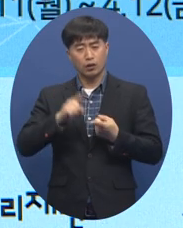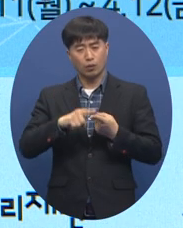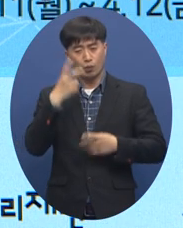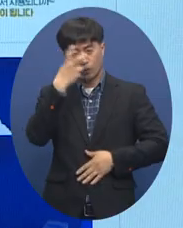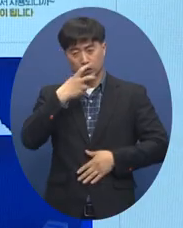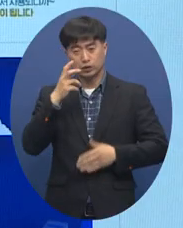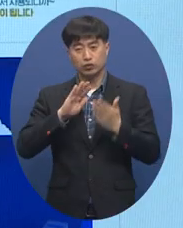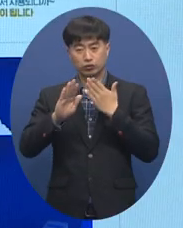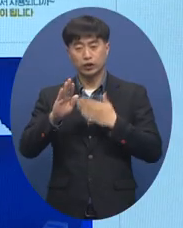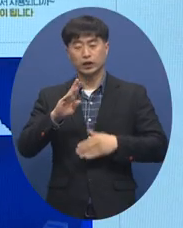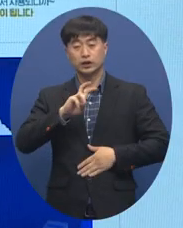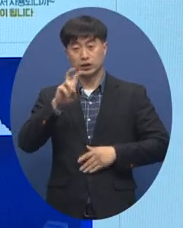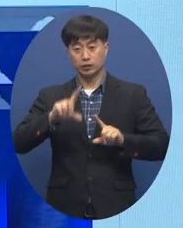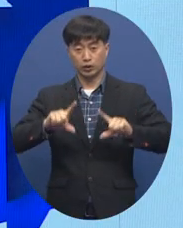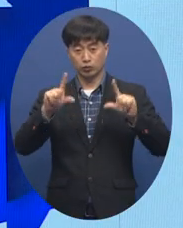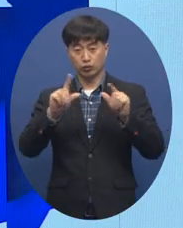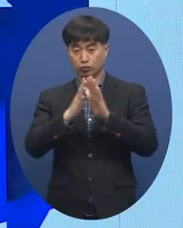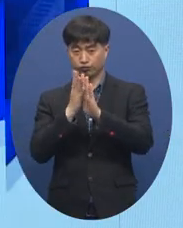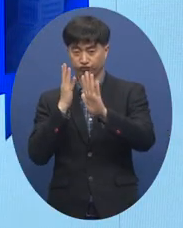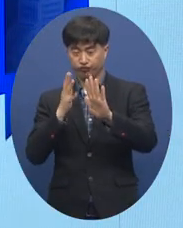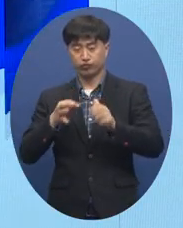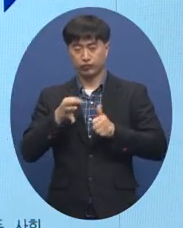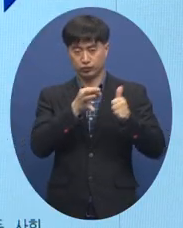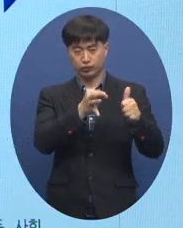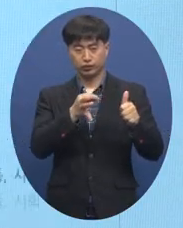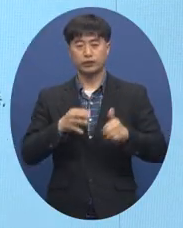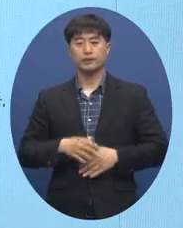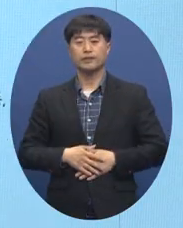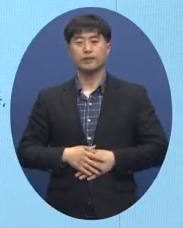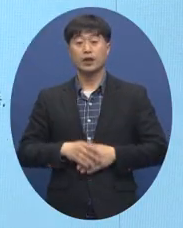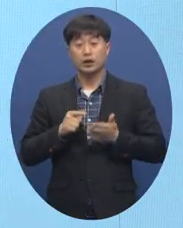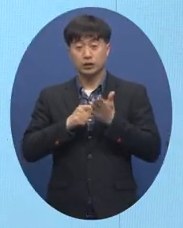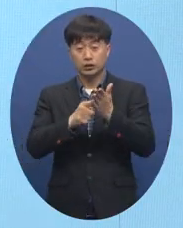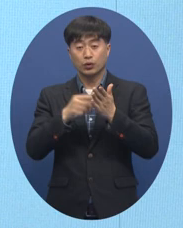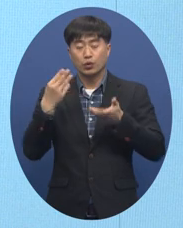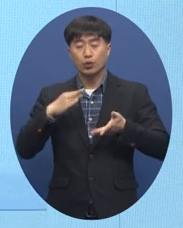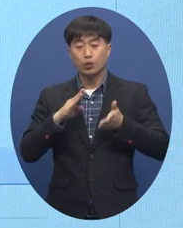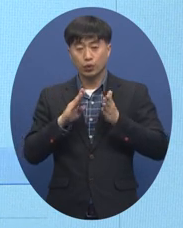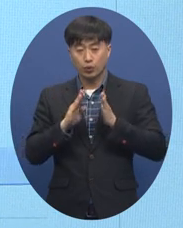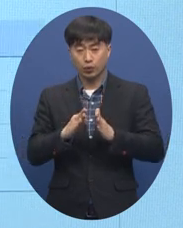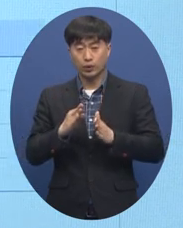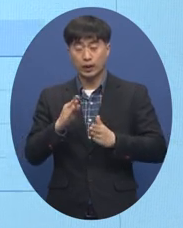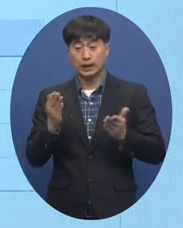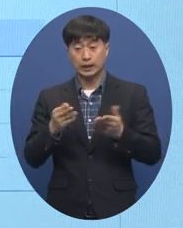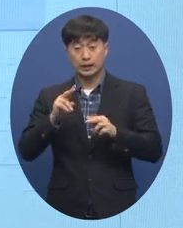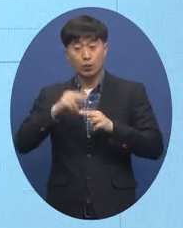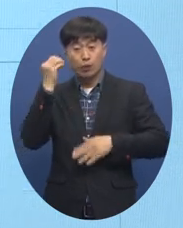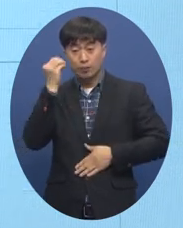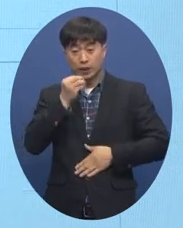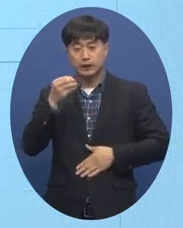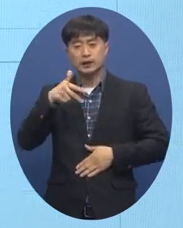후 이달 20일부터 순차적으로 지급합니다. 신청은 경기도 일자리 플랫폼